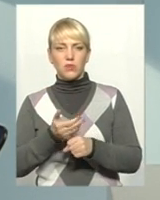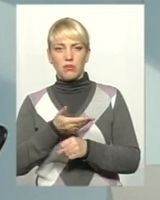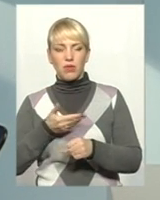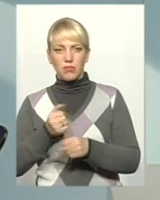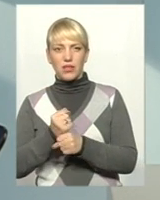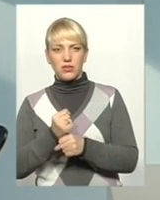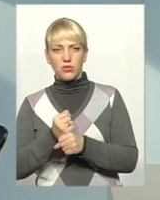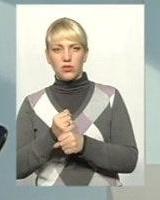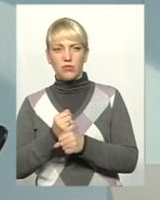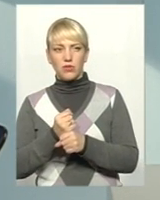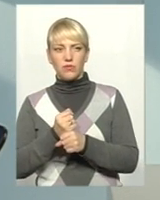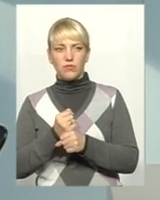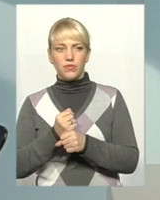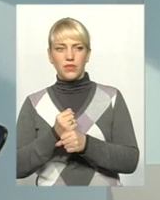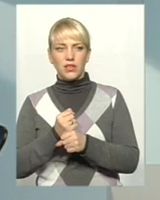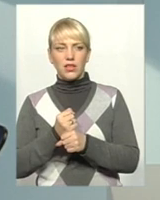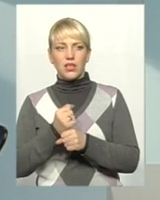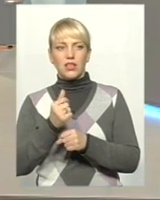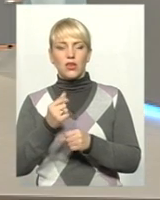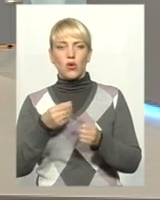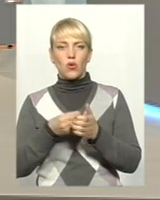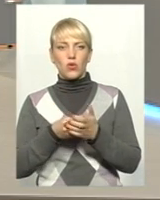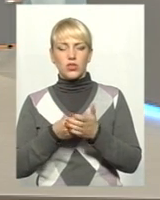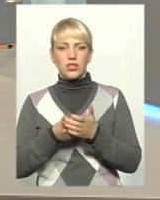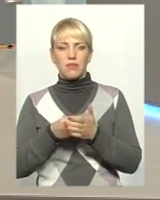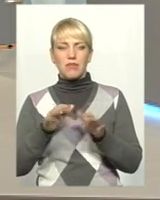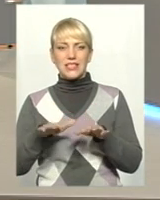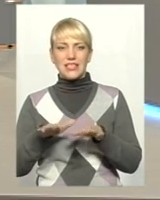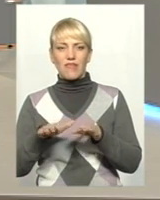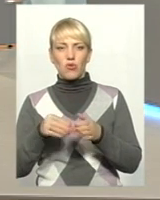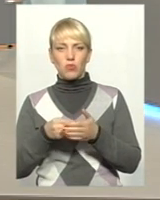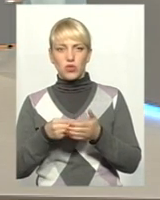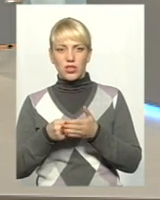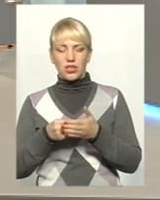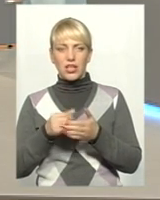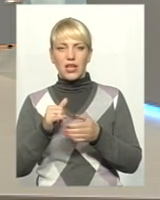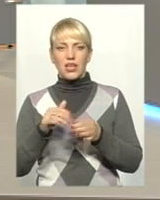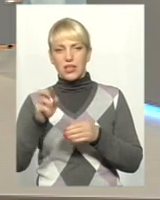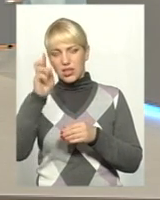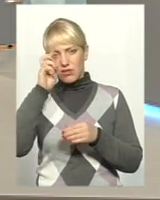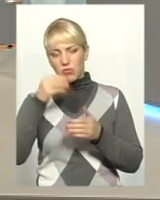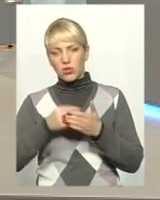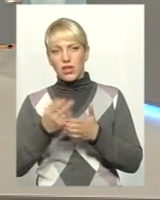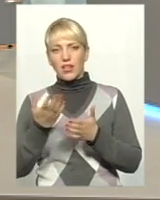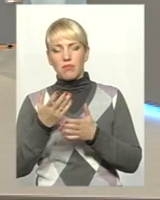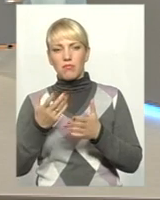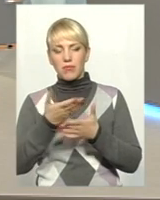ми працюємо за рахунок коштів місцевих бюджетів і державного бюджету, яке ми називаємо